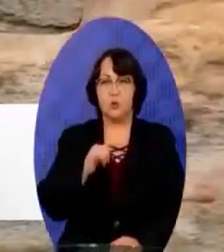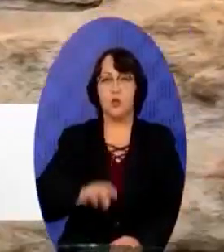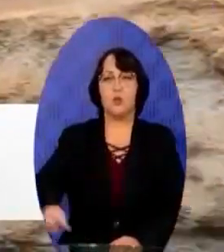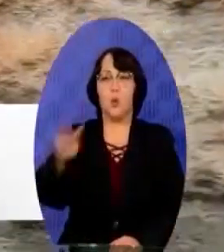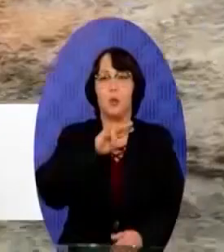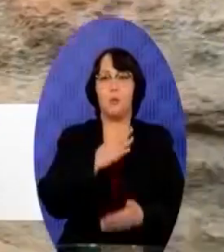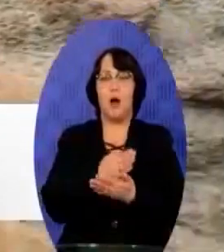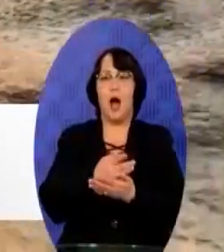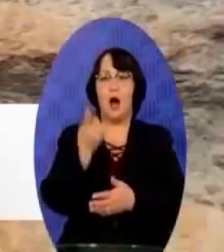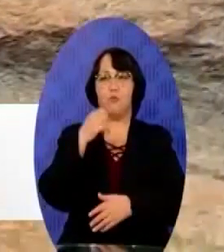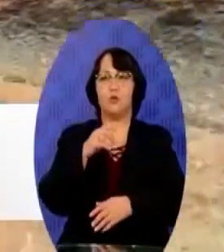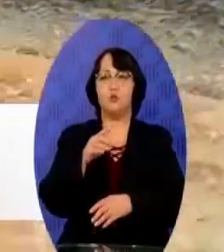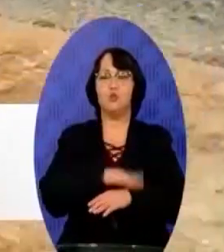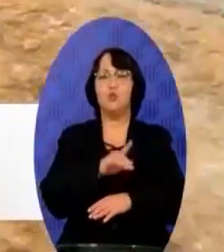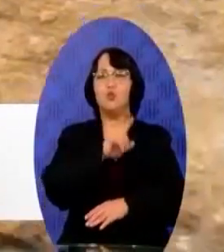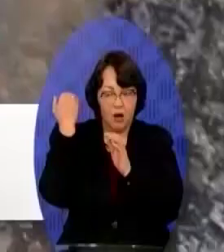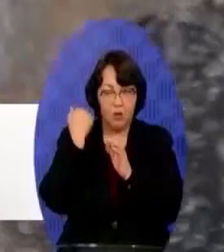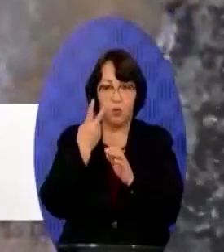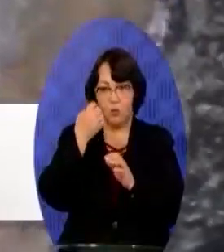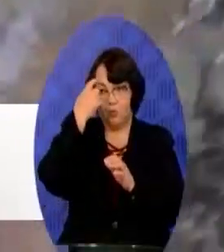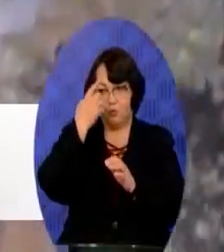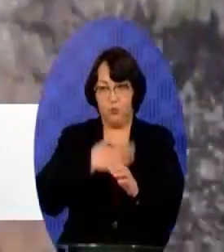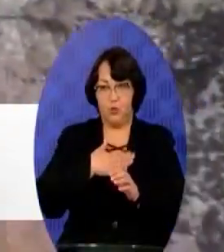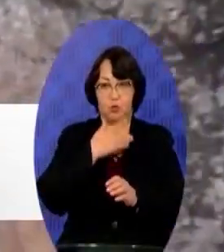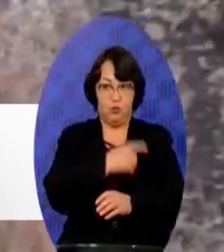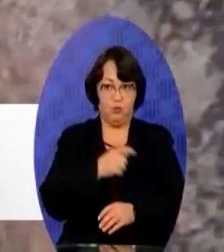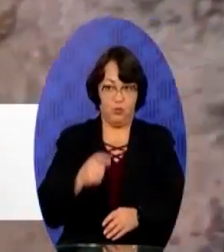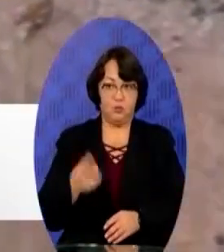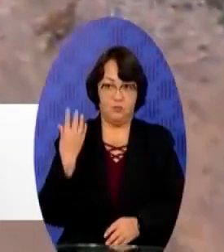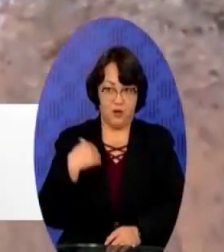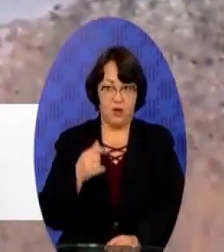хамгийн зүүн талын бичээс гэж үздэг л дээ.